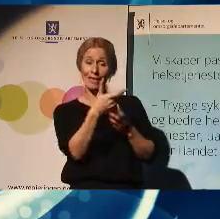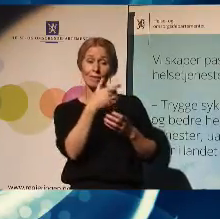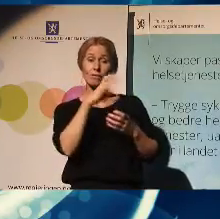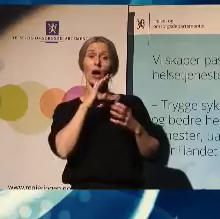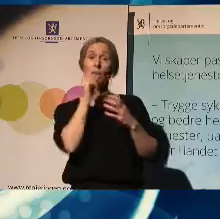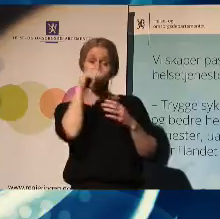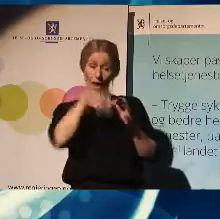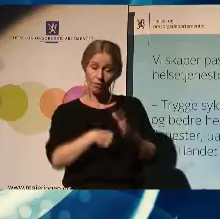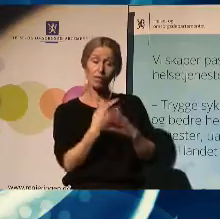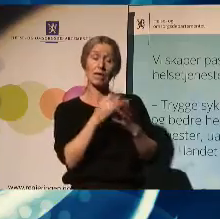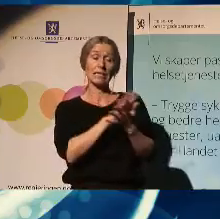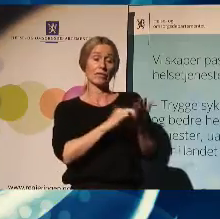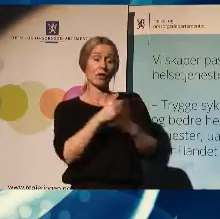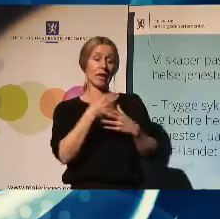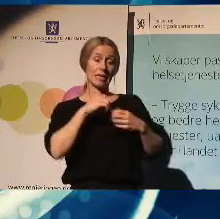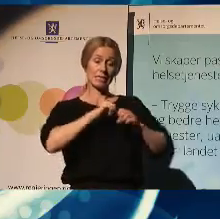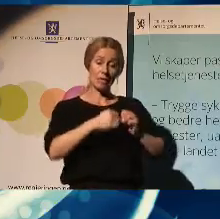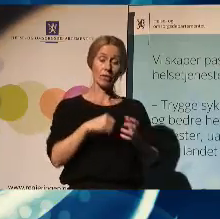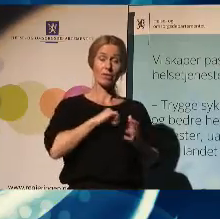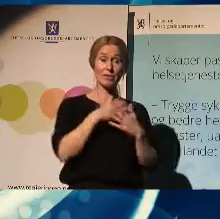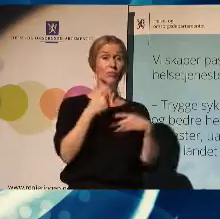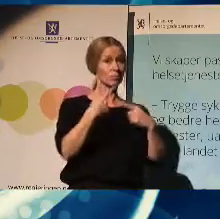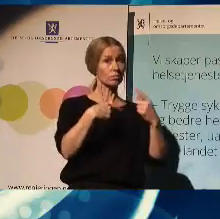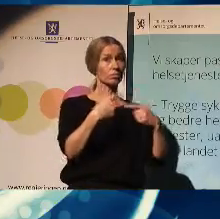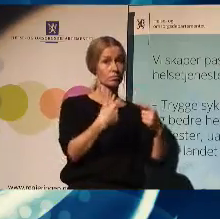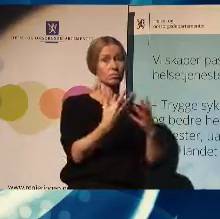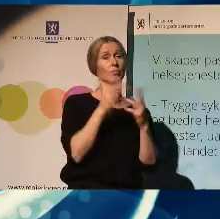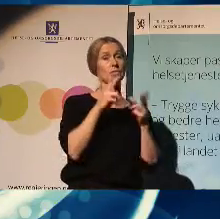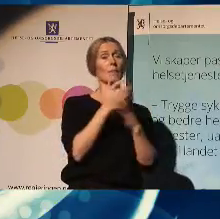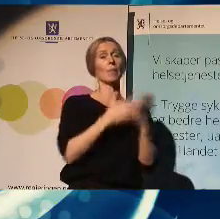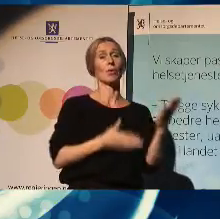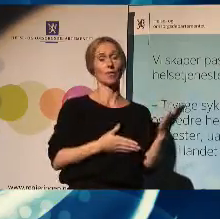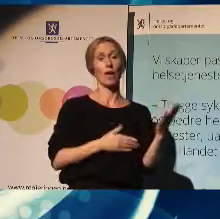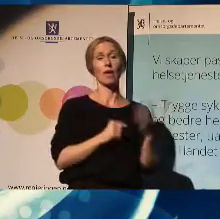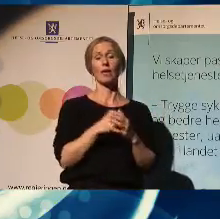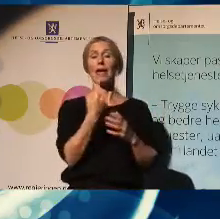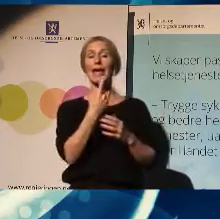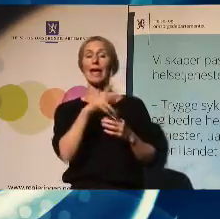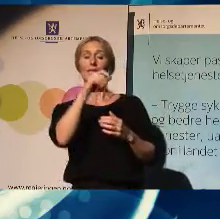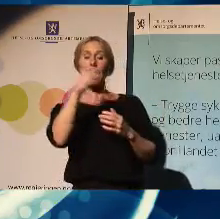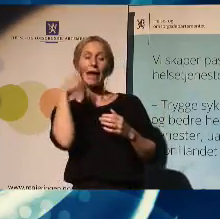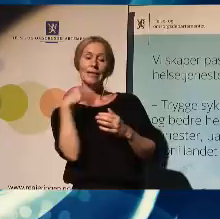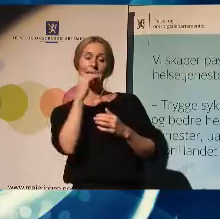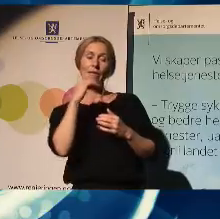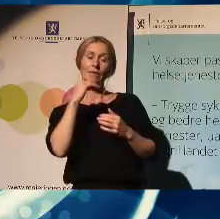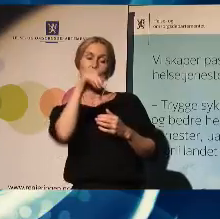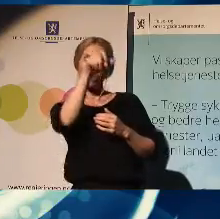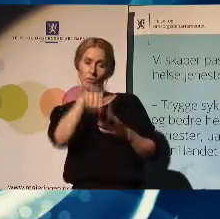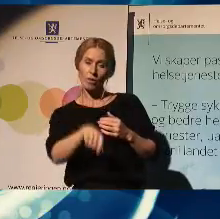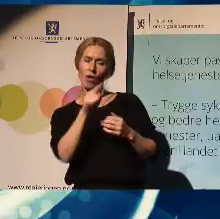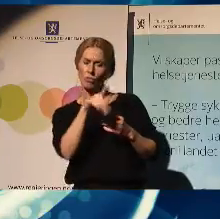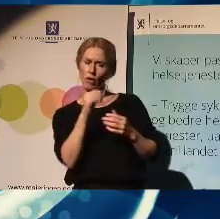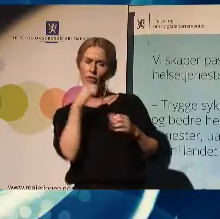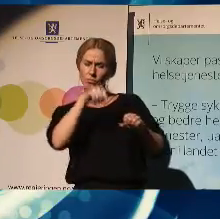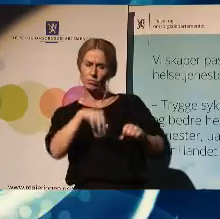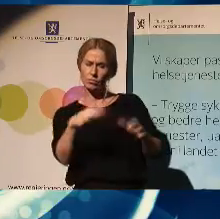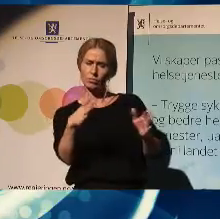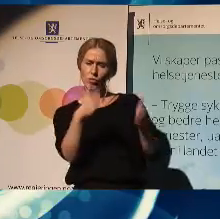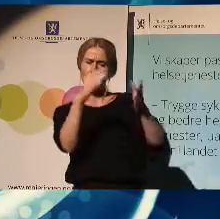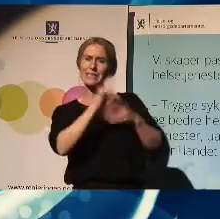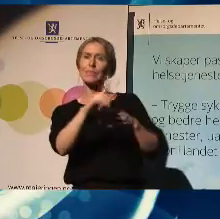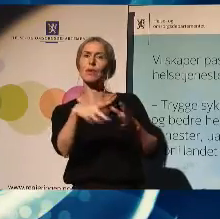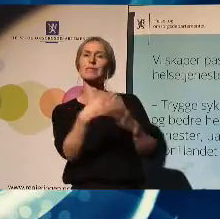til skade dersom det fortsetter like høyt. En av de eldre som jeg kartla, hun hadde vært på korttidsplass i flere uker,